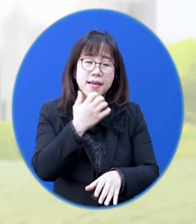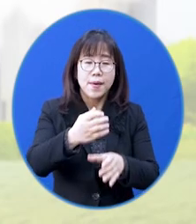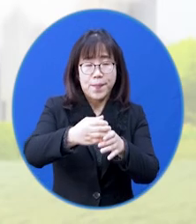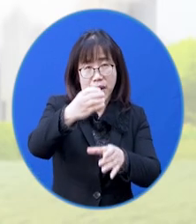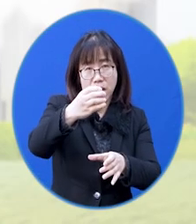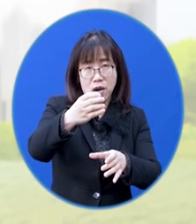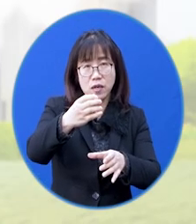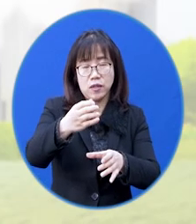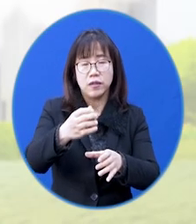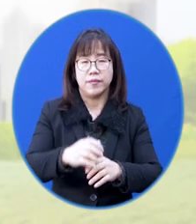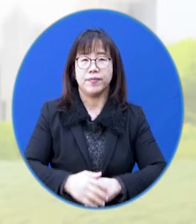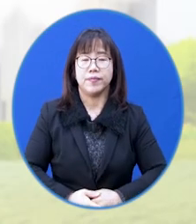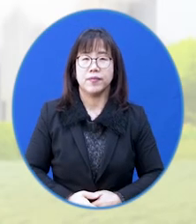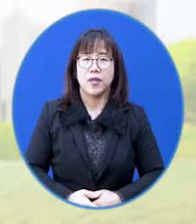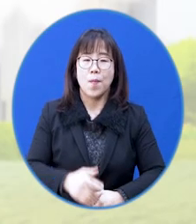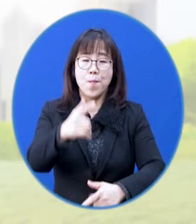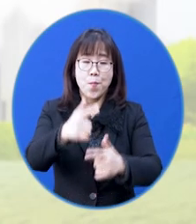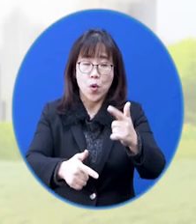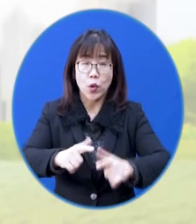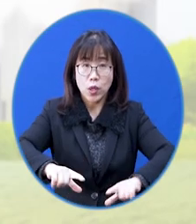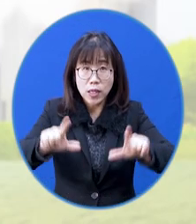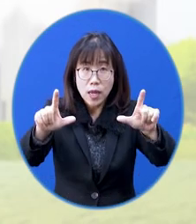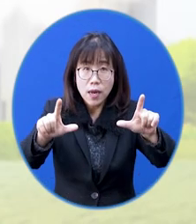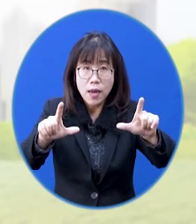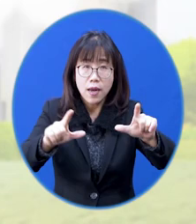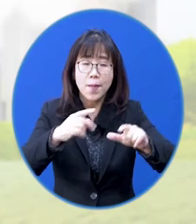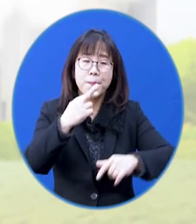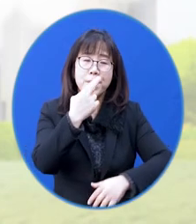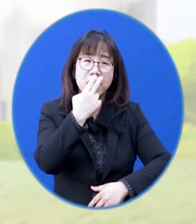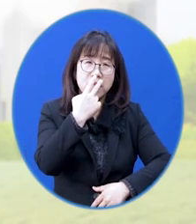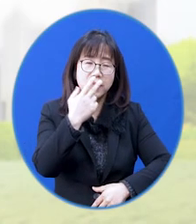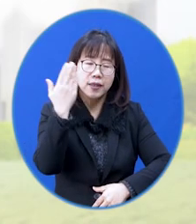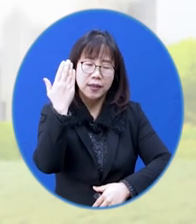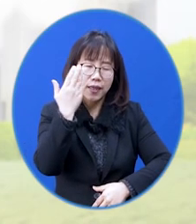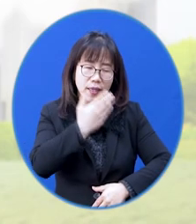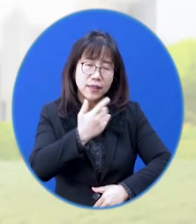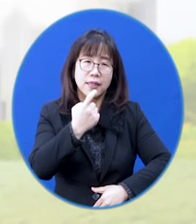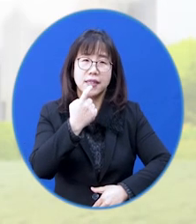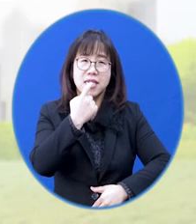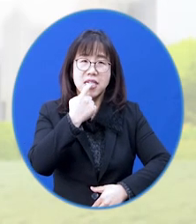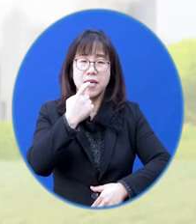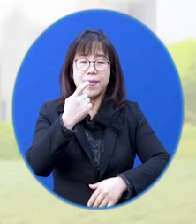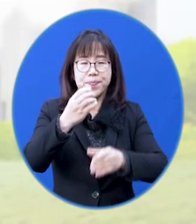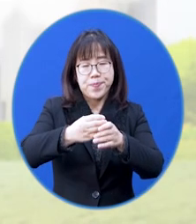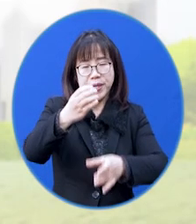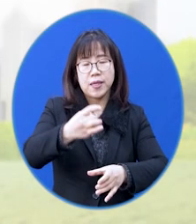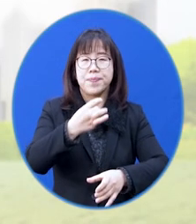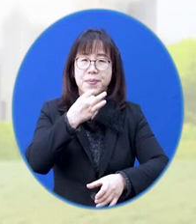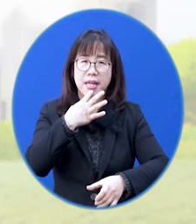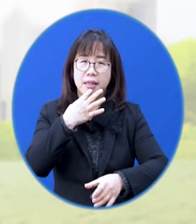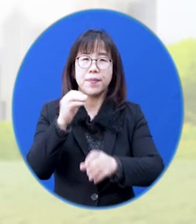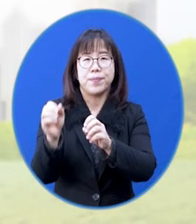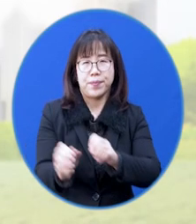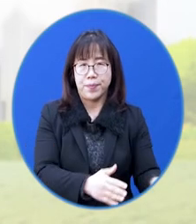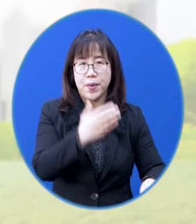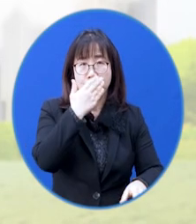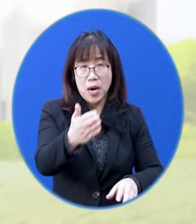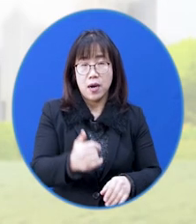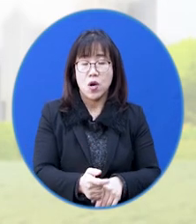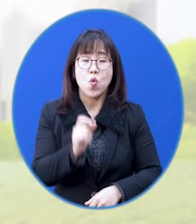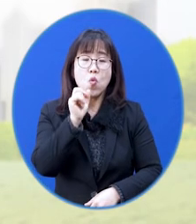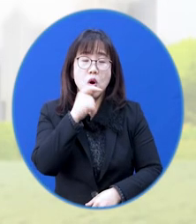페트병과 기타 재활용품을 배출하고 목요일에는 폐비닐과 무색투명 페트병을 배출할 수